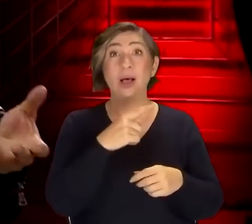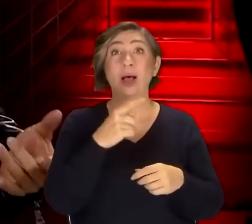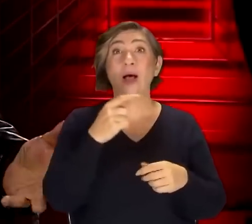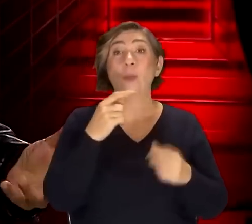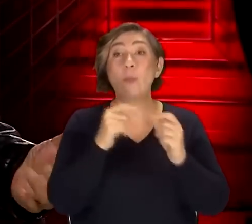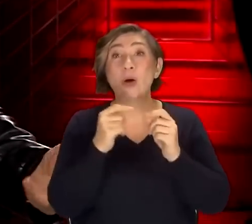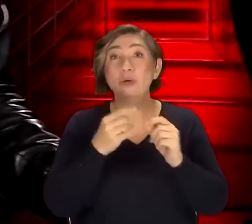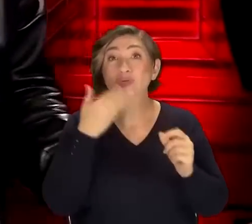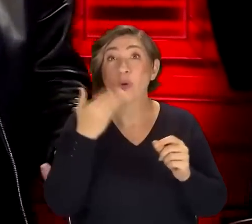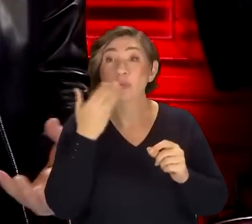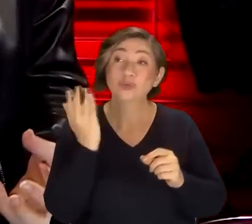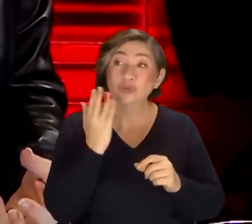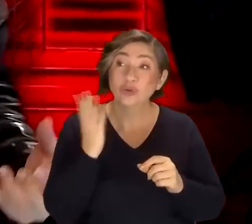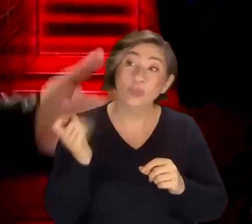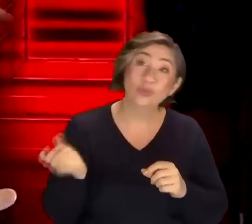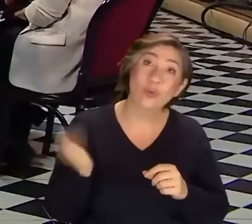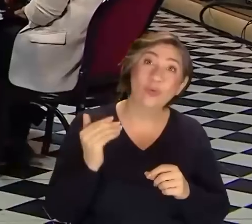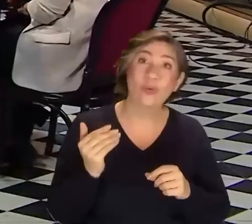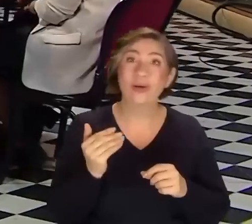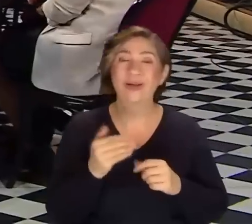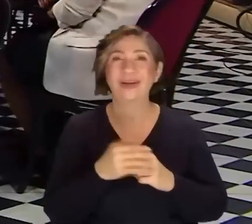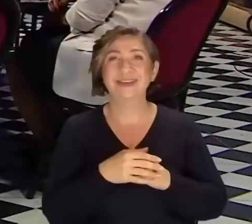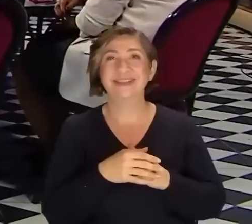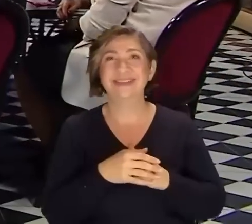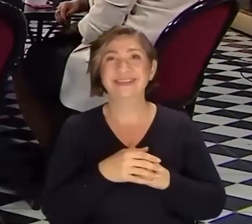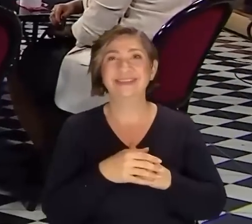Baba bayram çorbası içmeye gidecek mi?